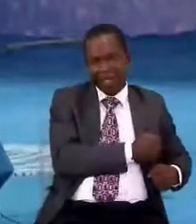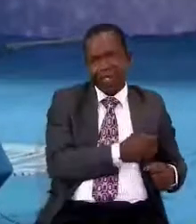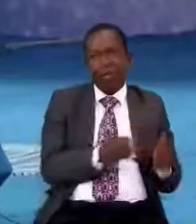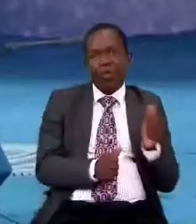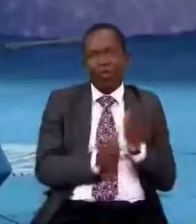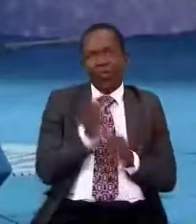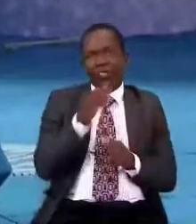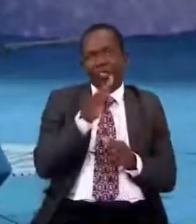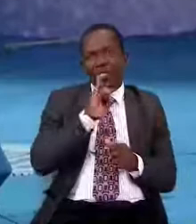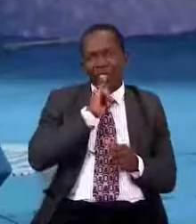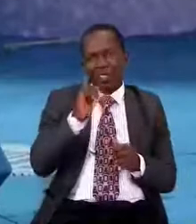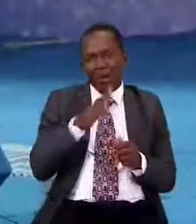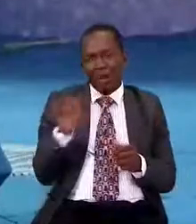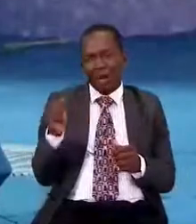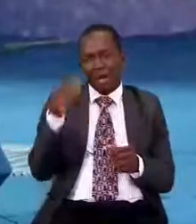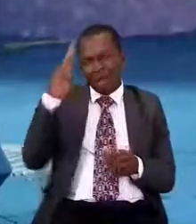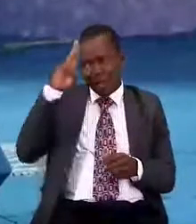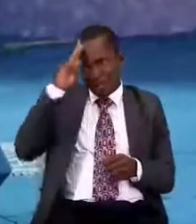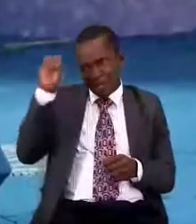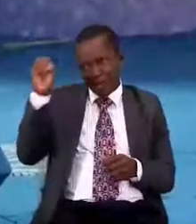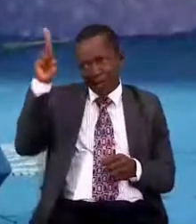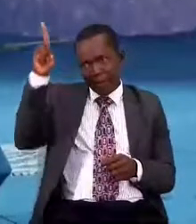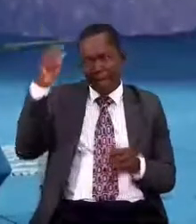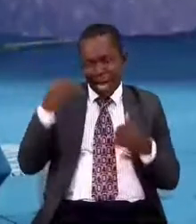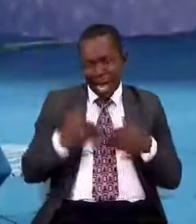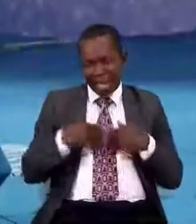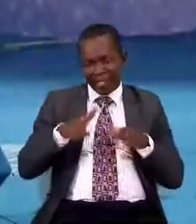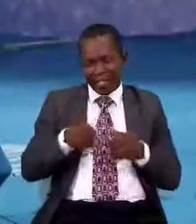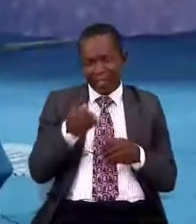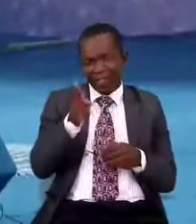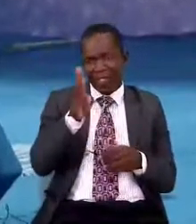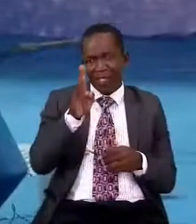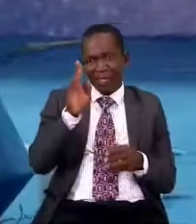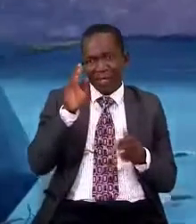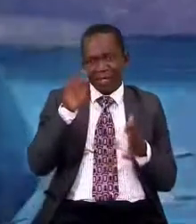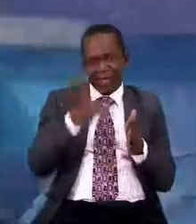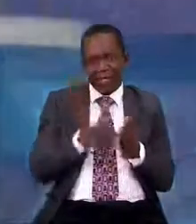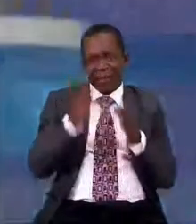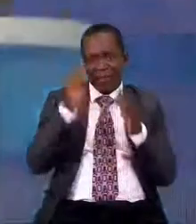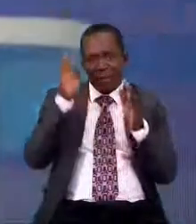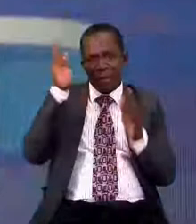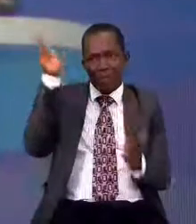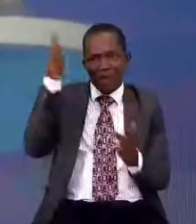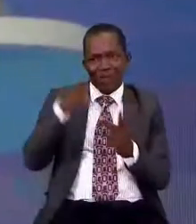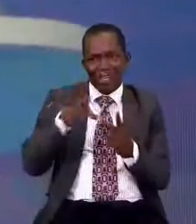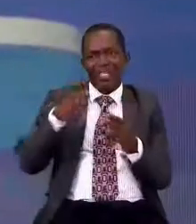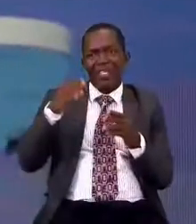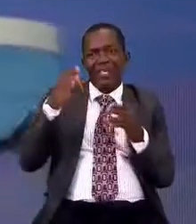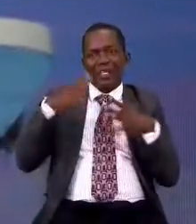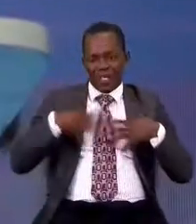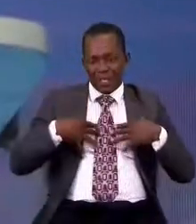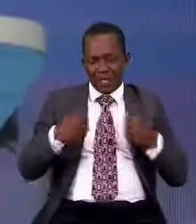cette entière guérison en présence de vous tous. Le Seigneur le fait